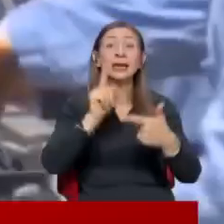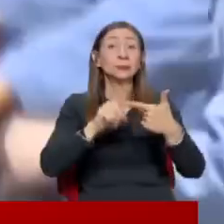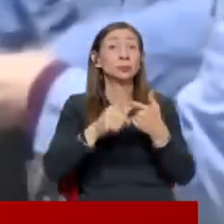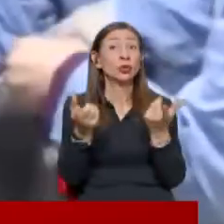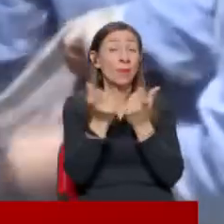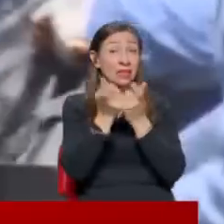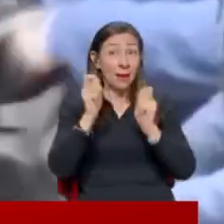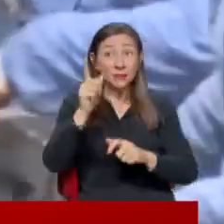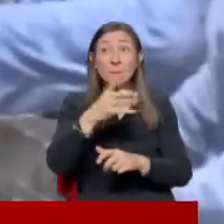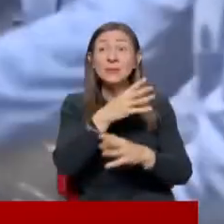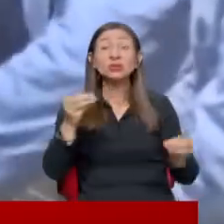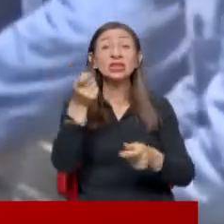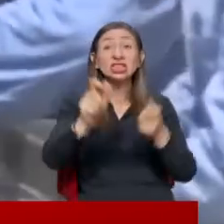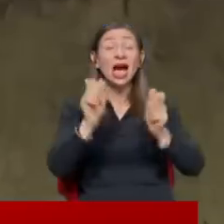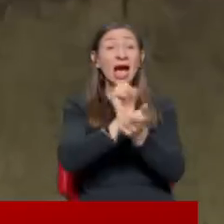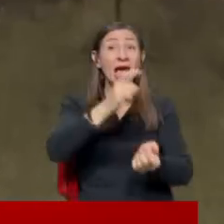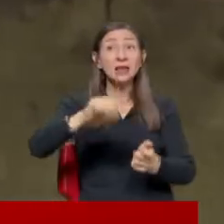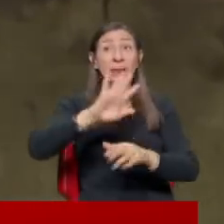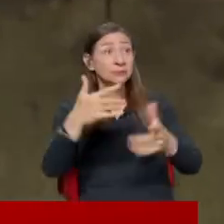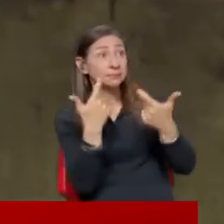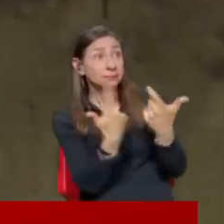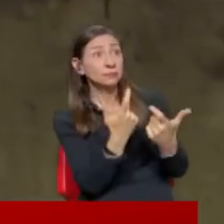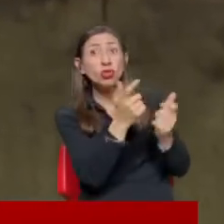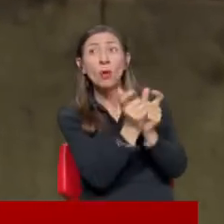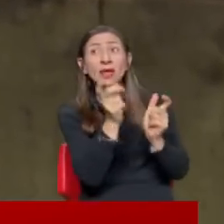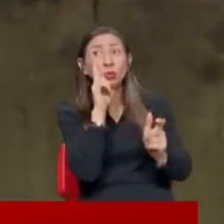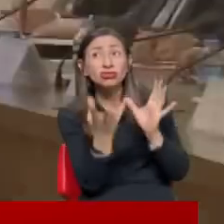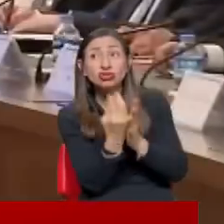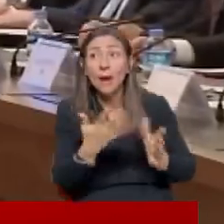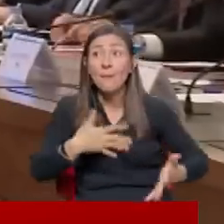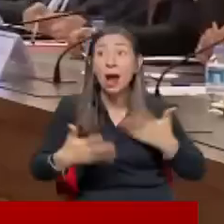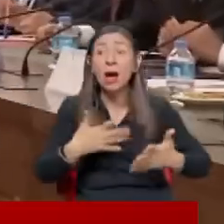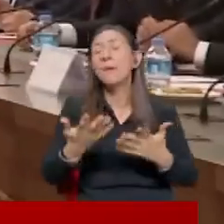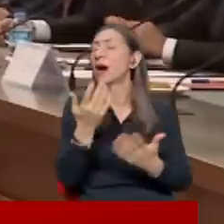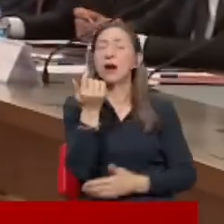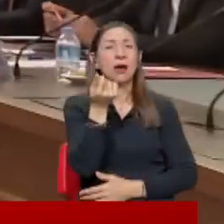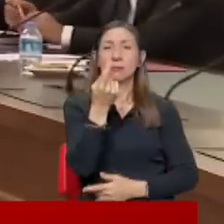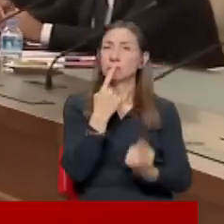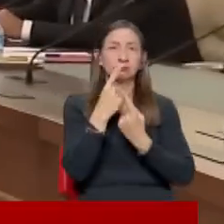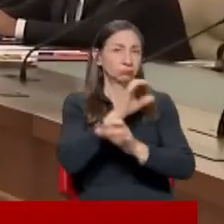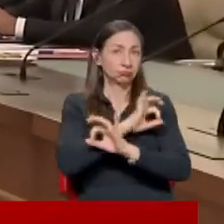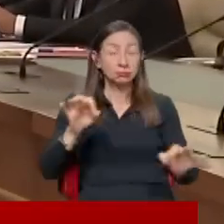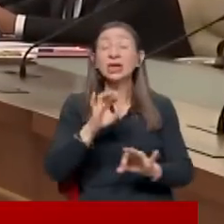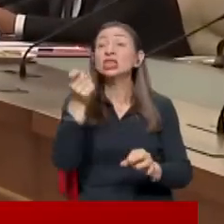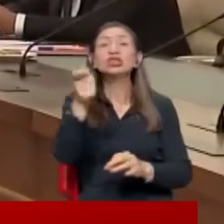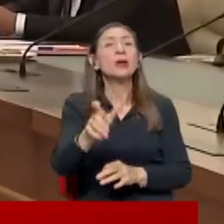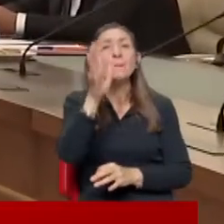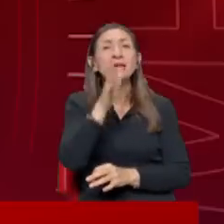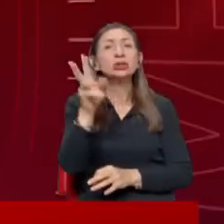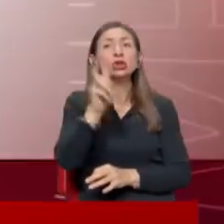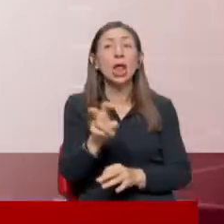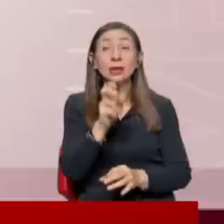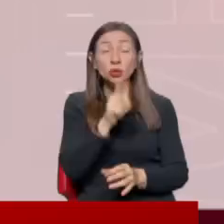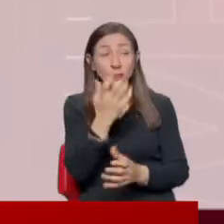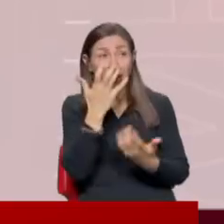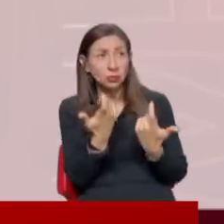toplandı. Milyonlarca işçinin ve ailesinin gözü kulağı o toplantıdaydı ama rakam konuşulmadı. İşçi $500 vaadinin yerine